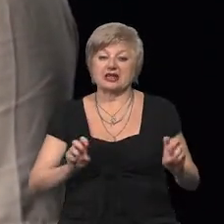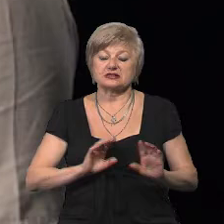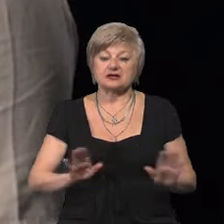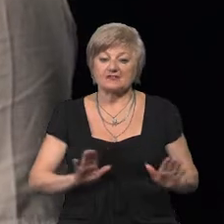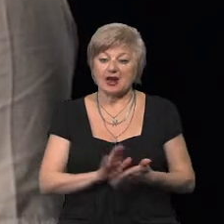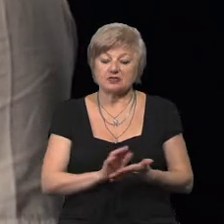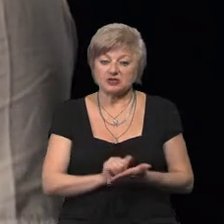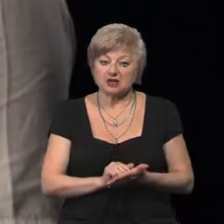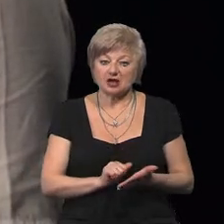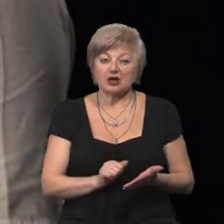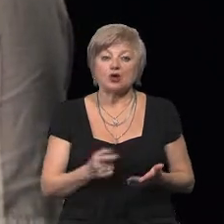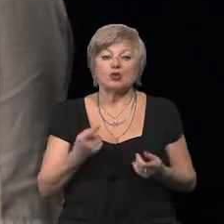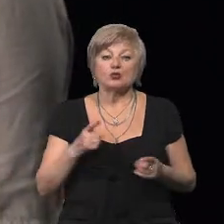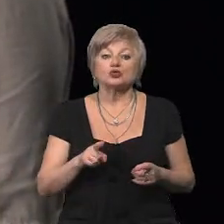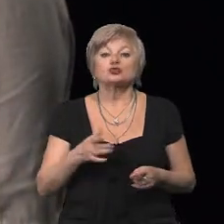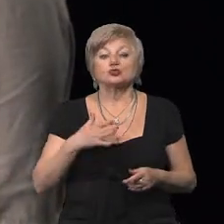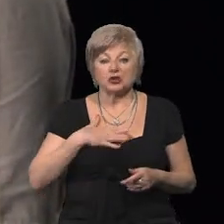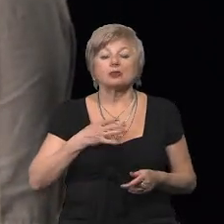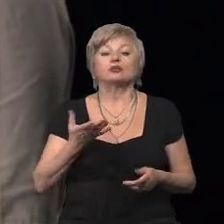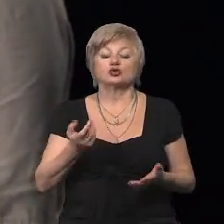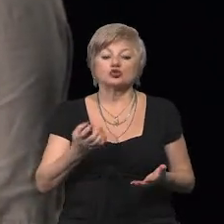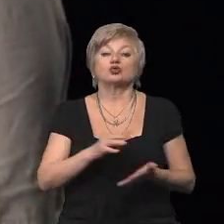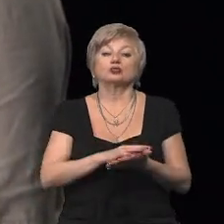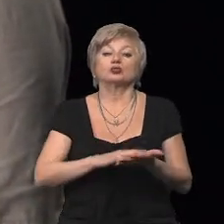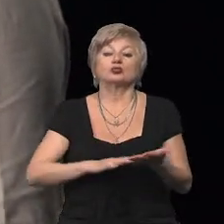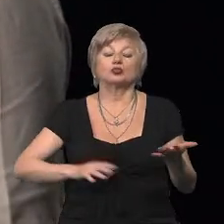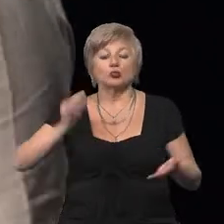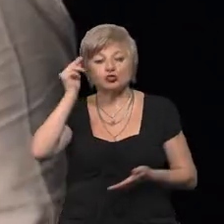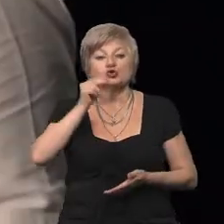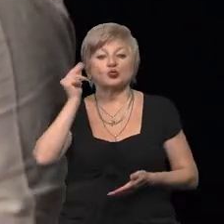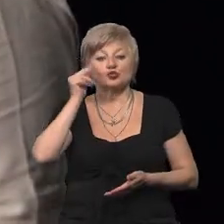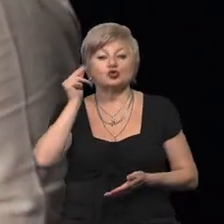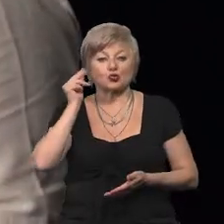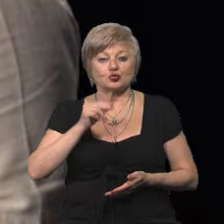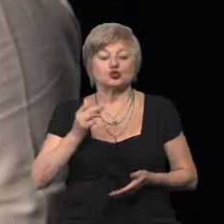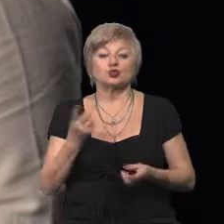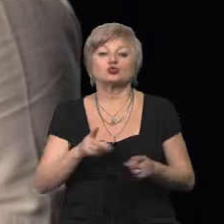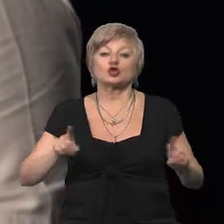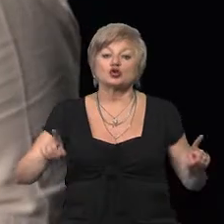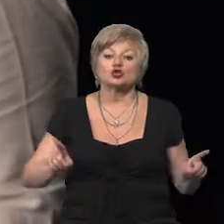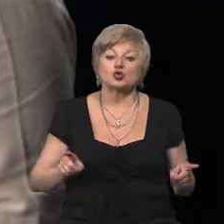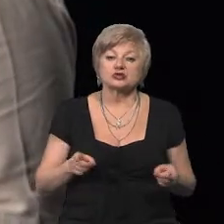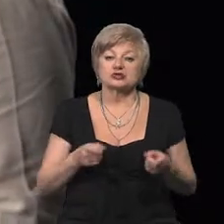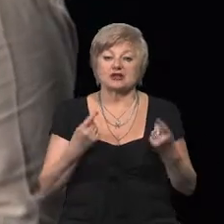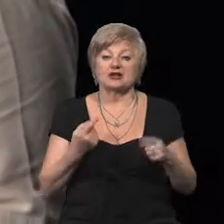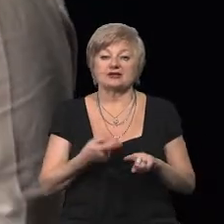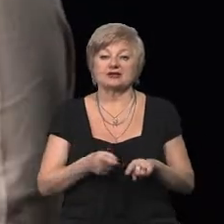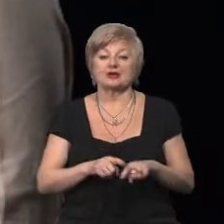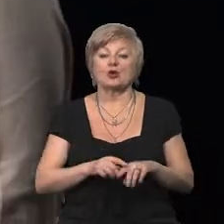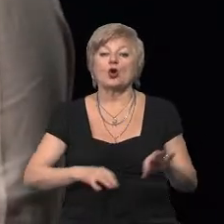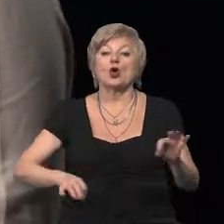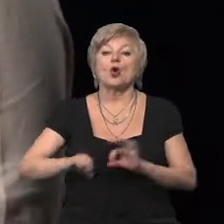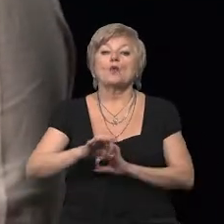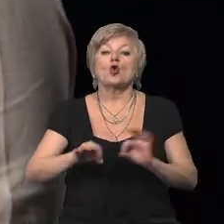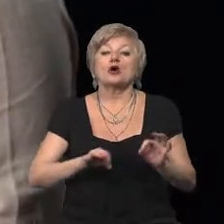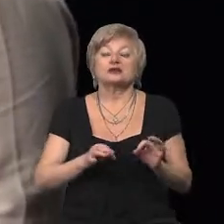нет еще, ну, то есть нам еще учиться и учиться. Мы как бы первые шаги делаем в создании. Это скорее такое проектная